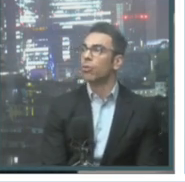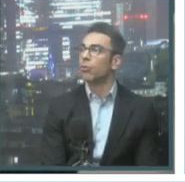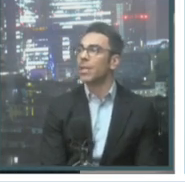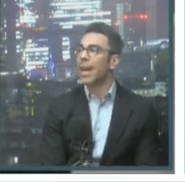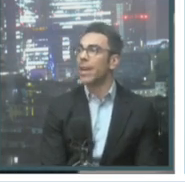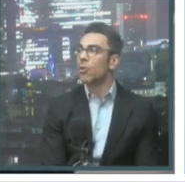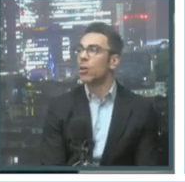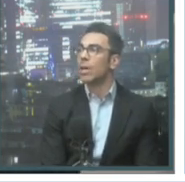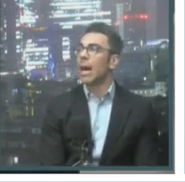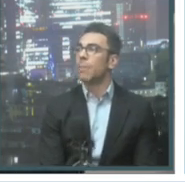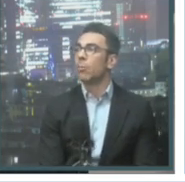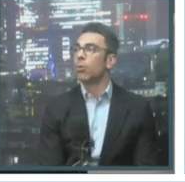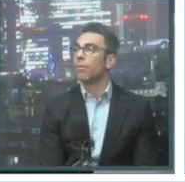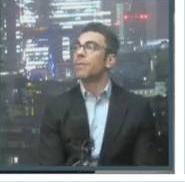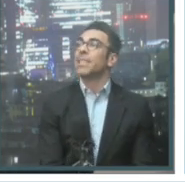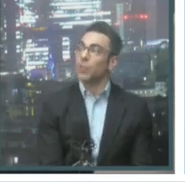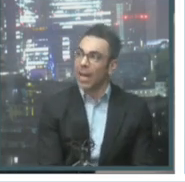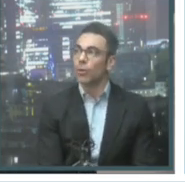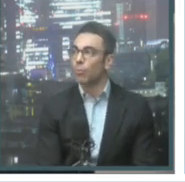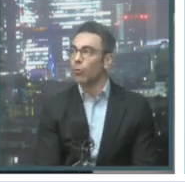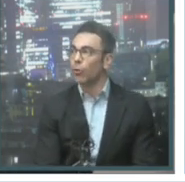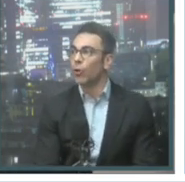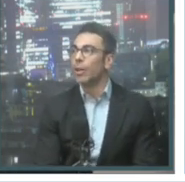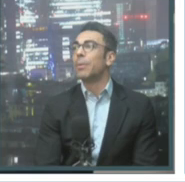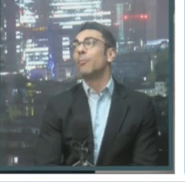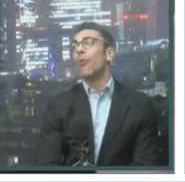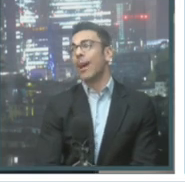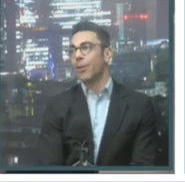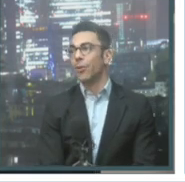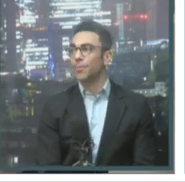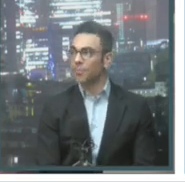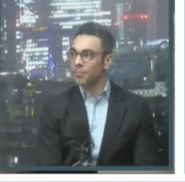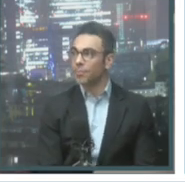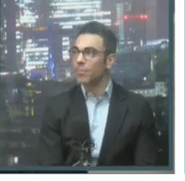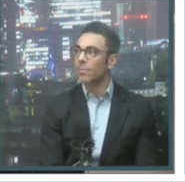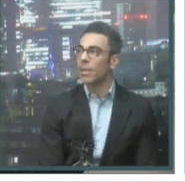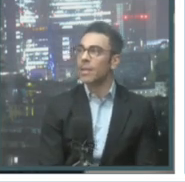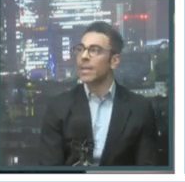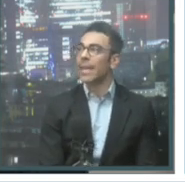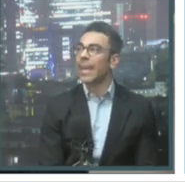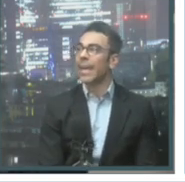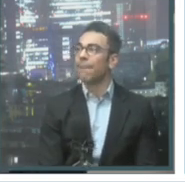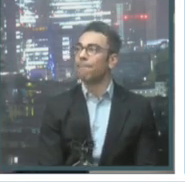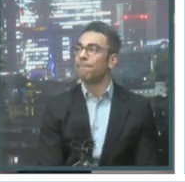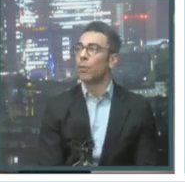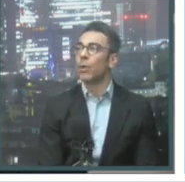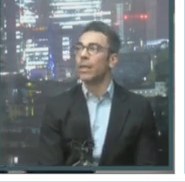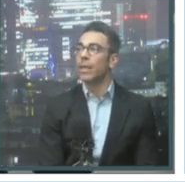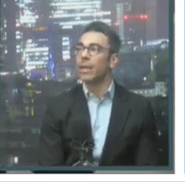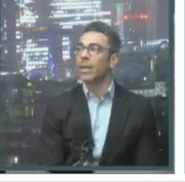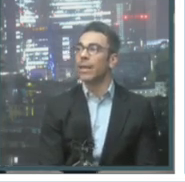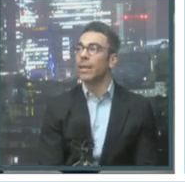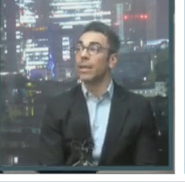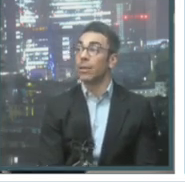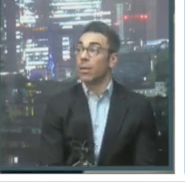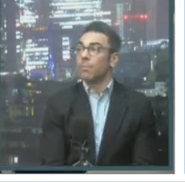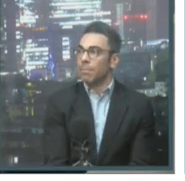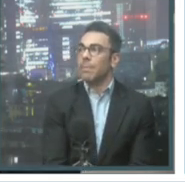8 gennaio abbiamo festeggiato appunto il primo anno e quindi